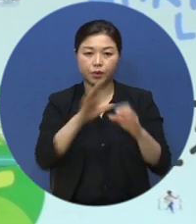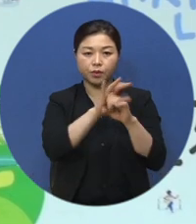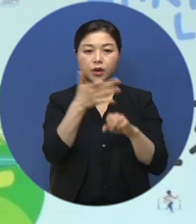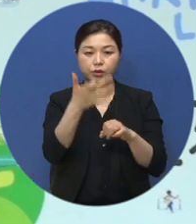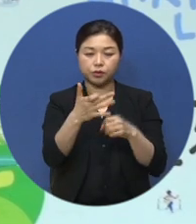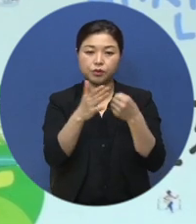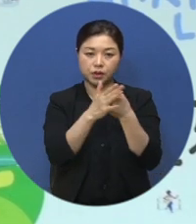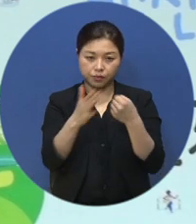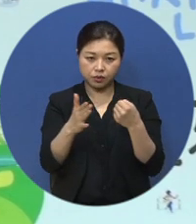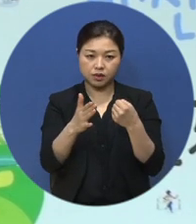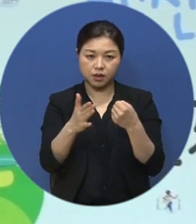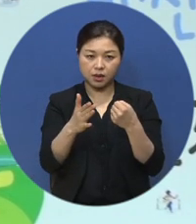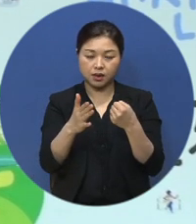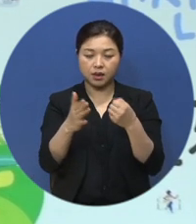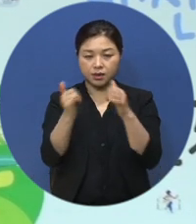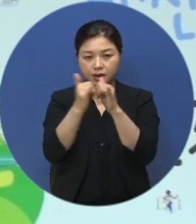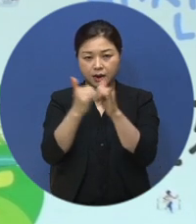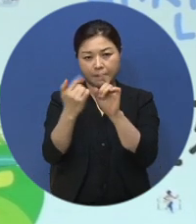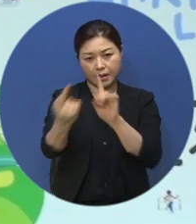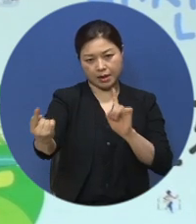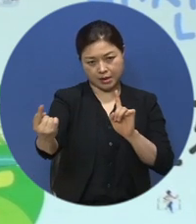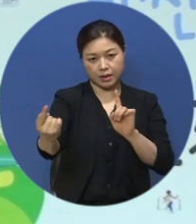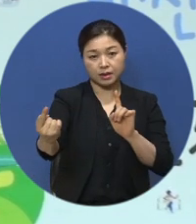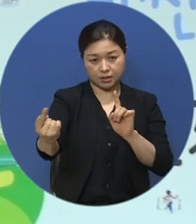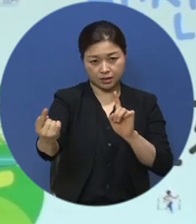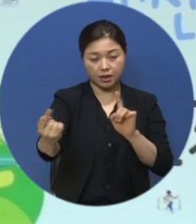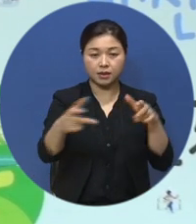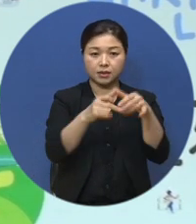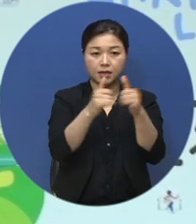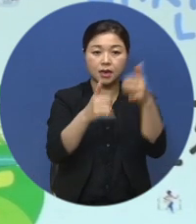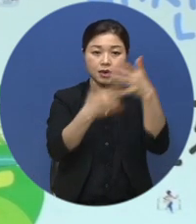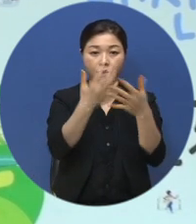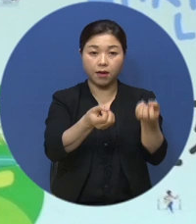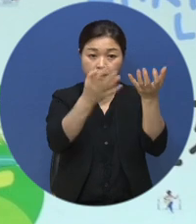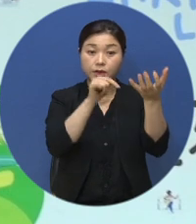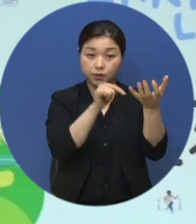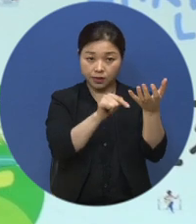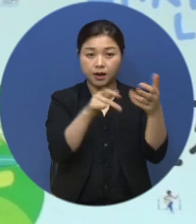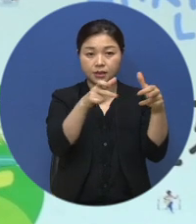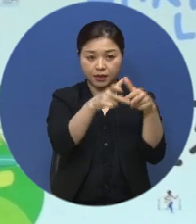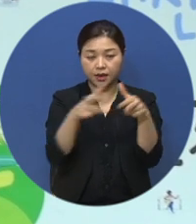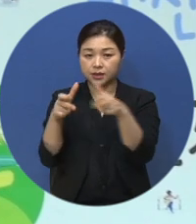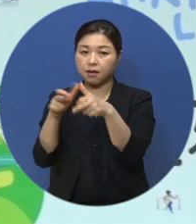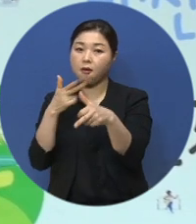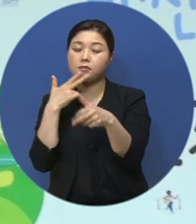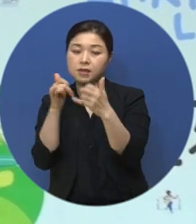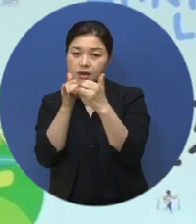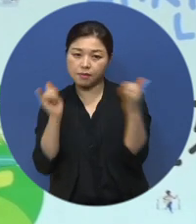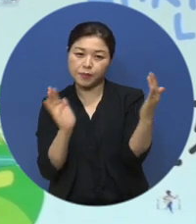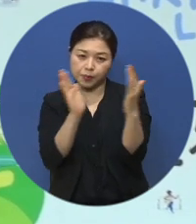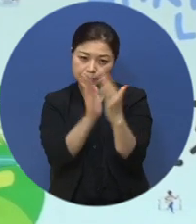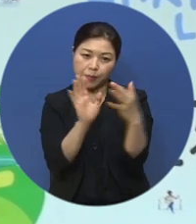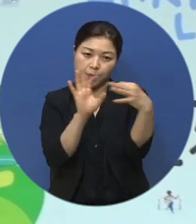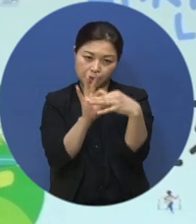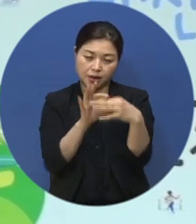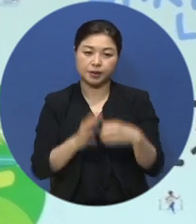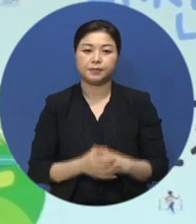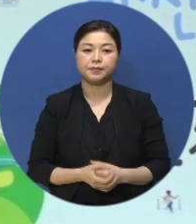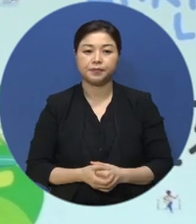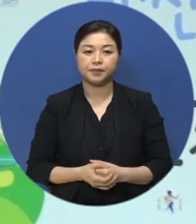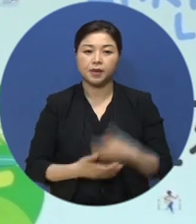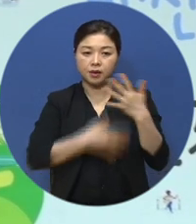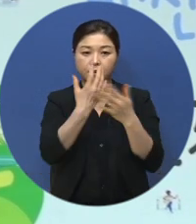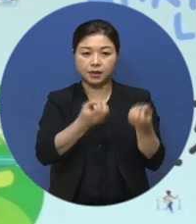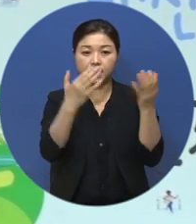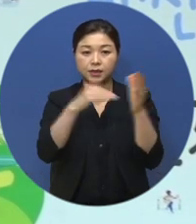코로나19로 인해 타인과의 거리는 멀어지고 있지만 장애인 영화제를 통해 장애인과 비장애인의 거리는 좁혀지고 있습니다. 이